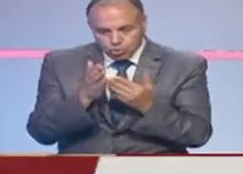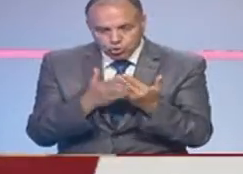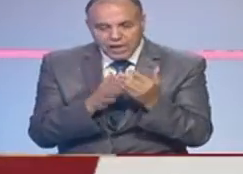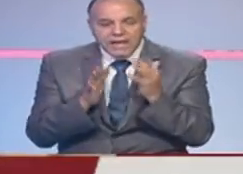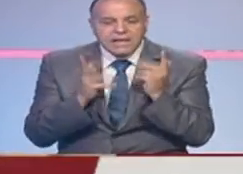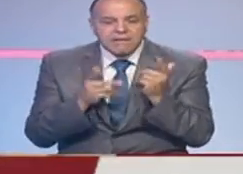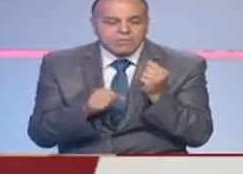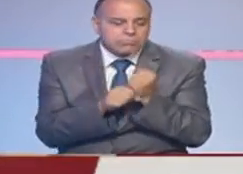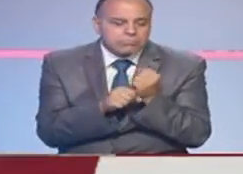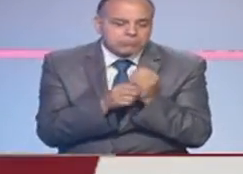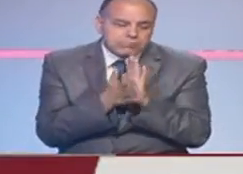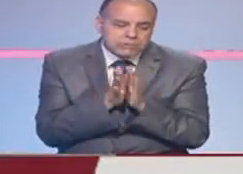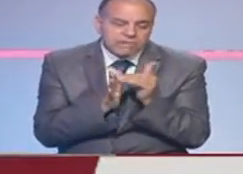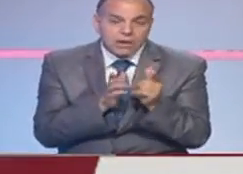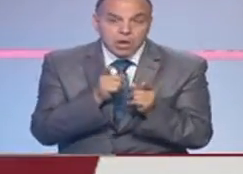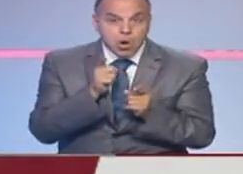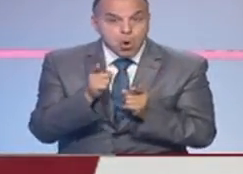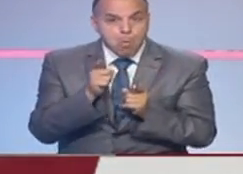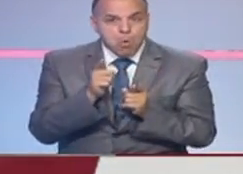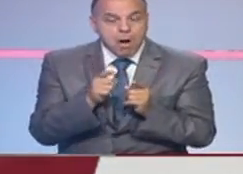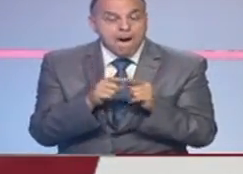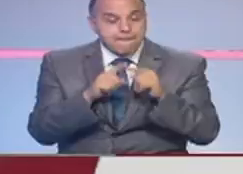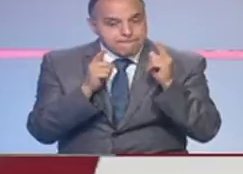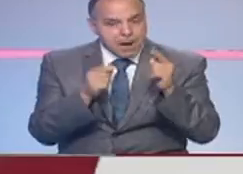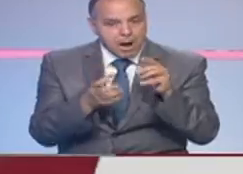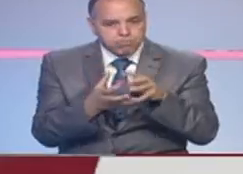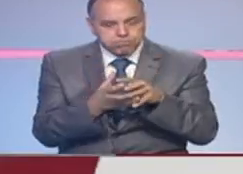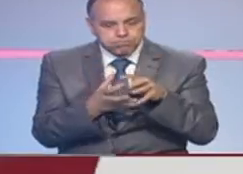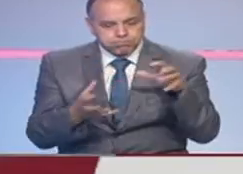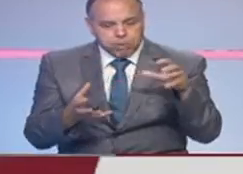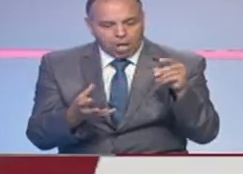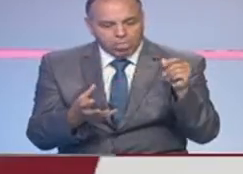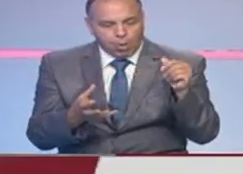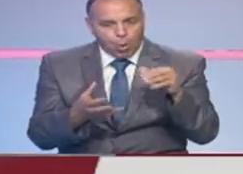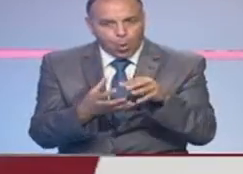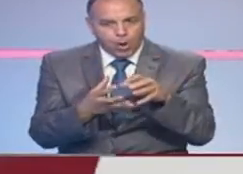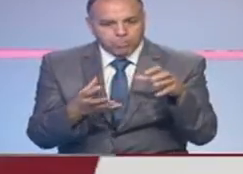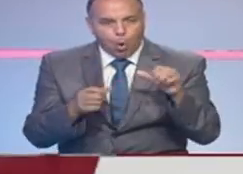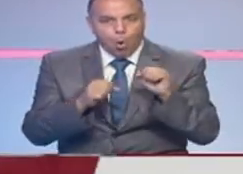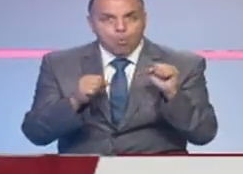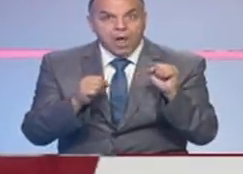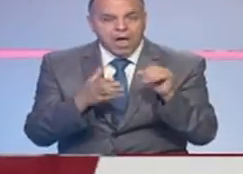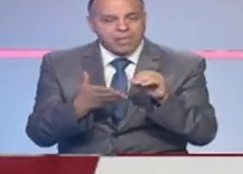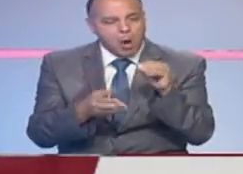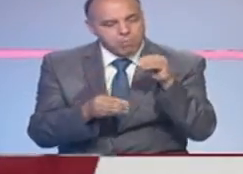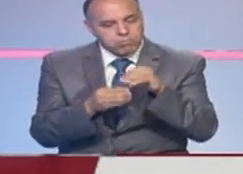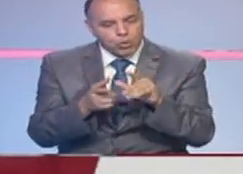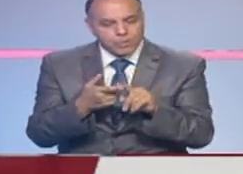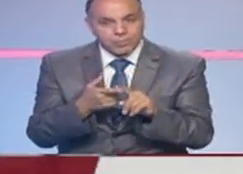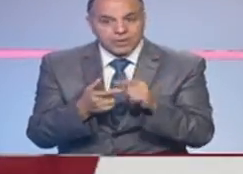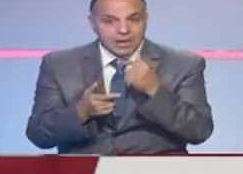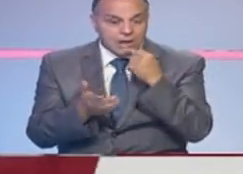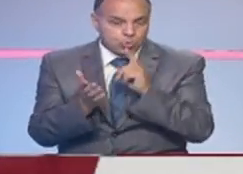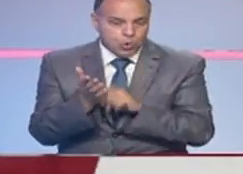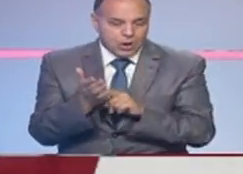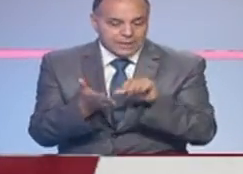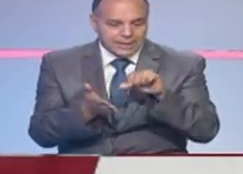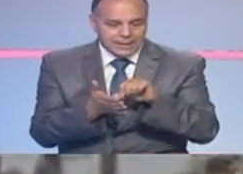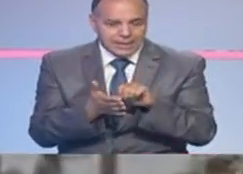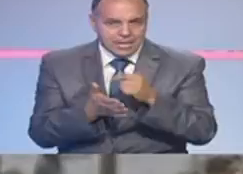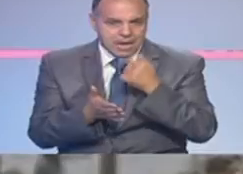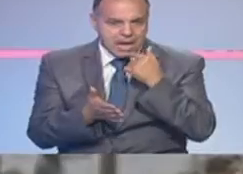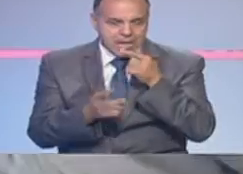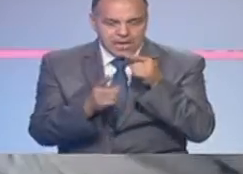وكيفيه انتاجها يمكن ان تستخدم في صنع الماده الرئيسيه لصنع القنبله النوويه فيما تؤكد ايران